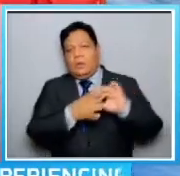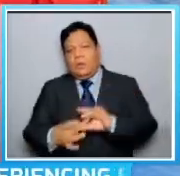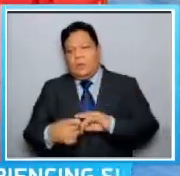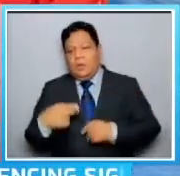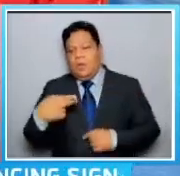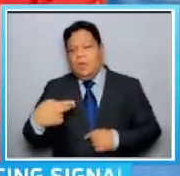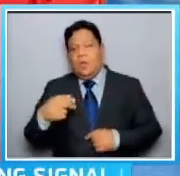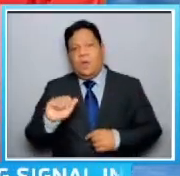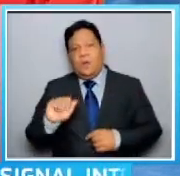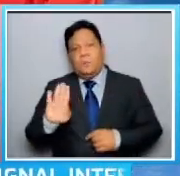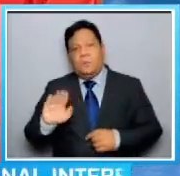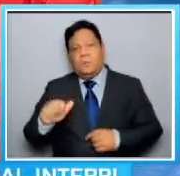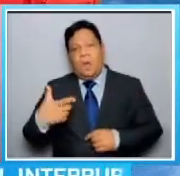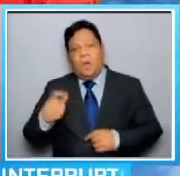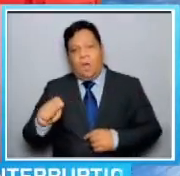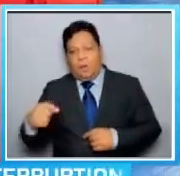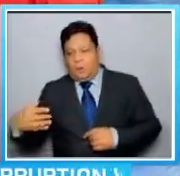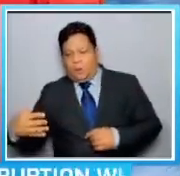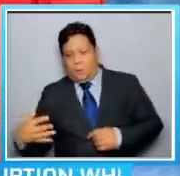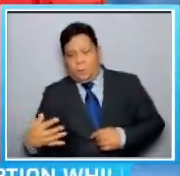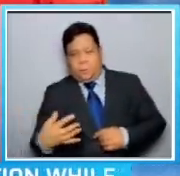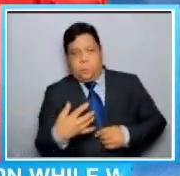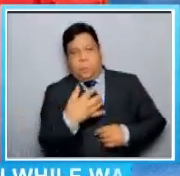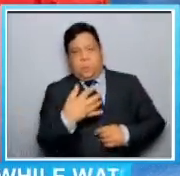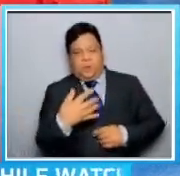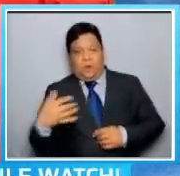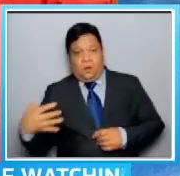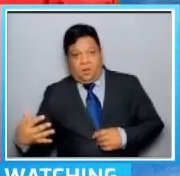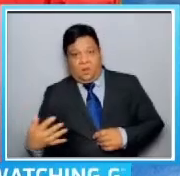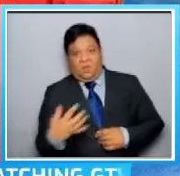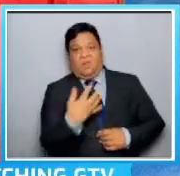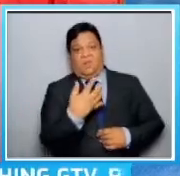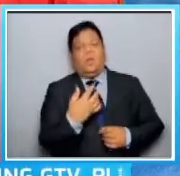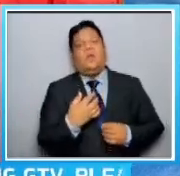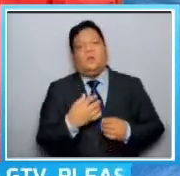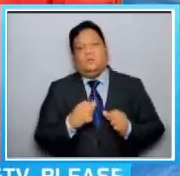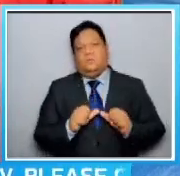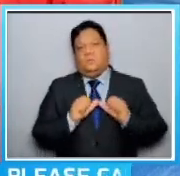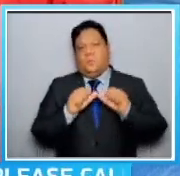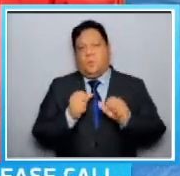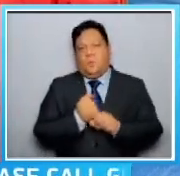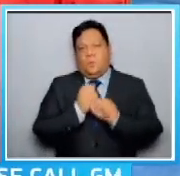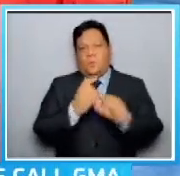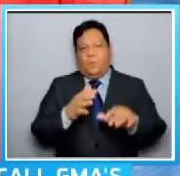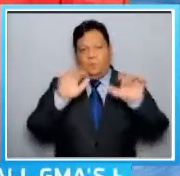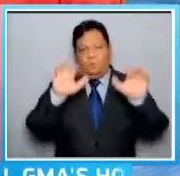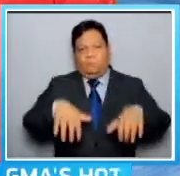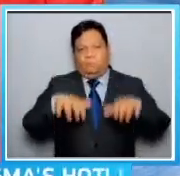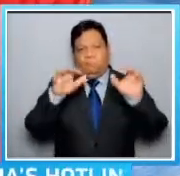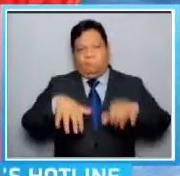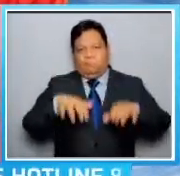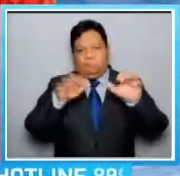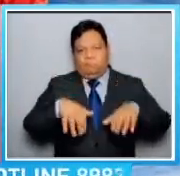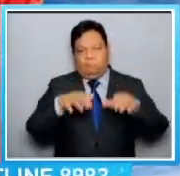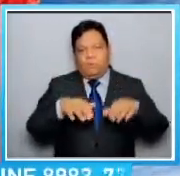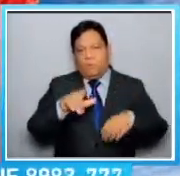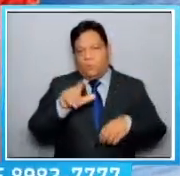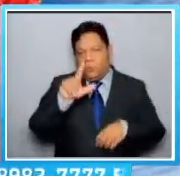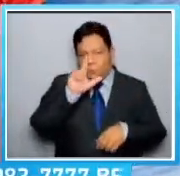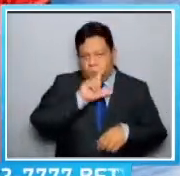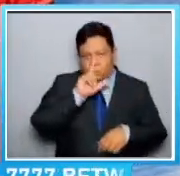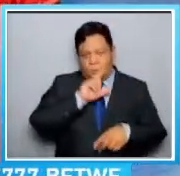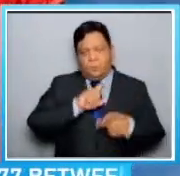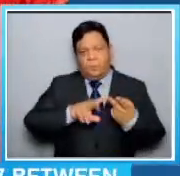sa Linggo, eh malakas yung ating hangin habagat na makakapekto dito sa Luzon, maging dyan sa Visayas mga kapuso. Pero sa